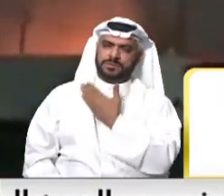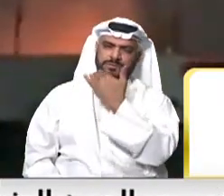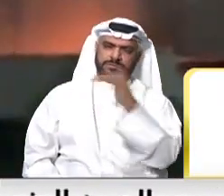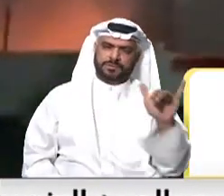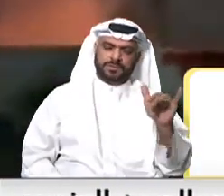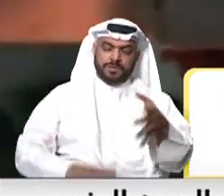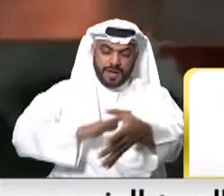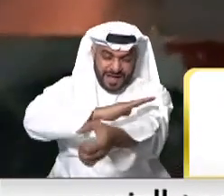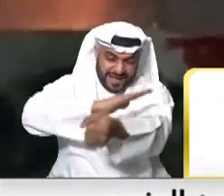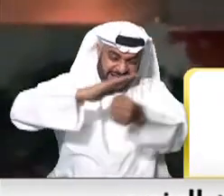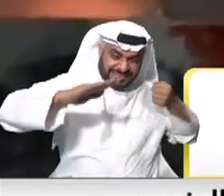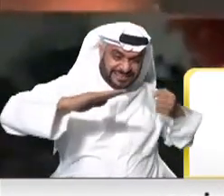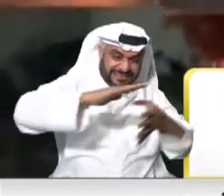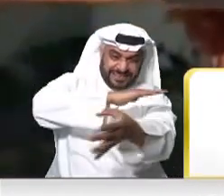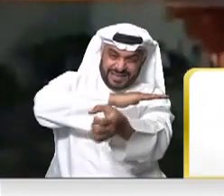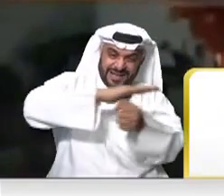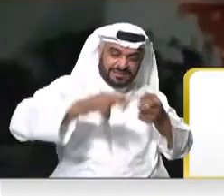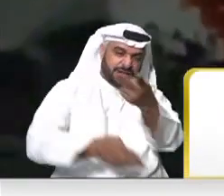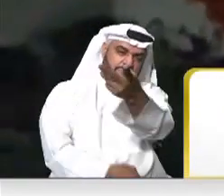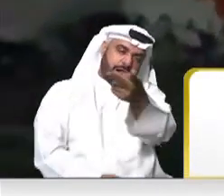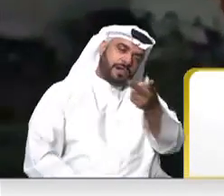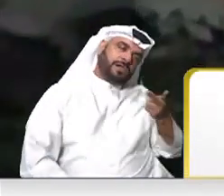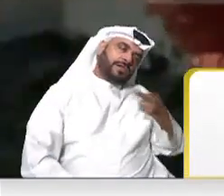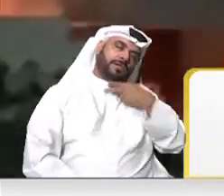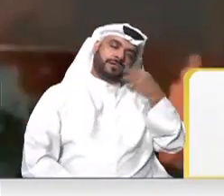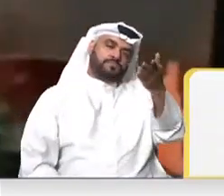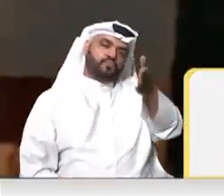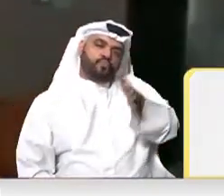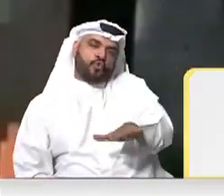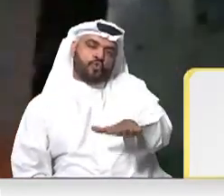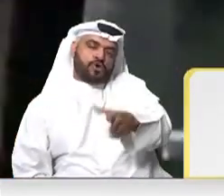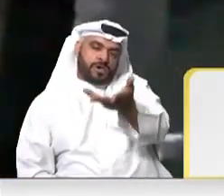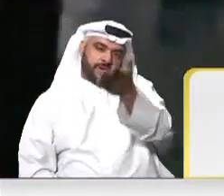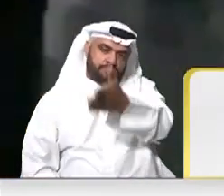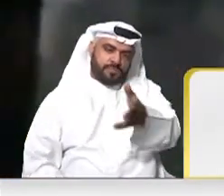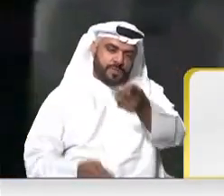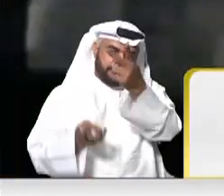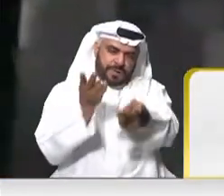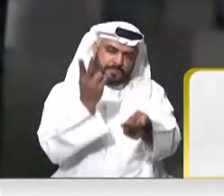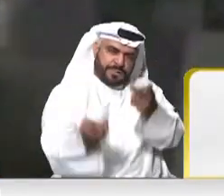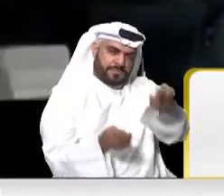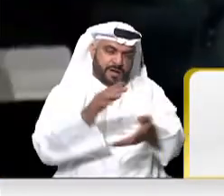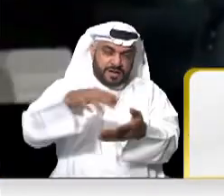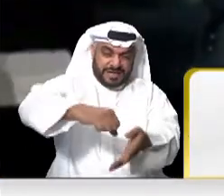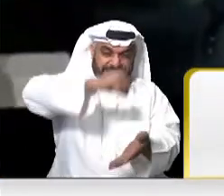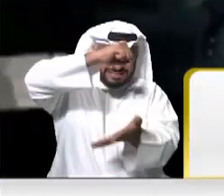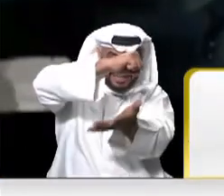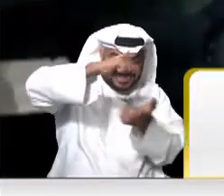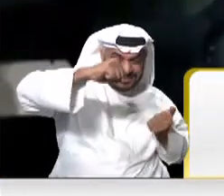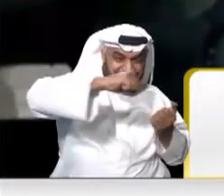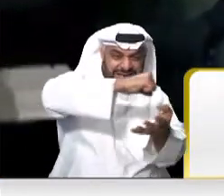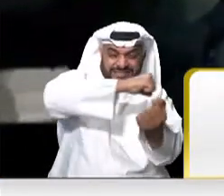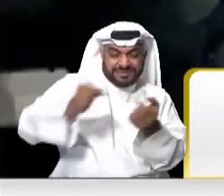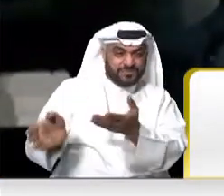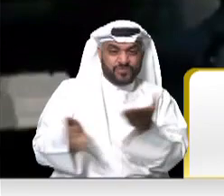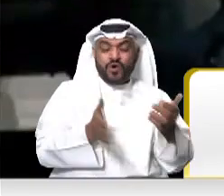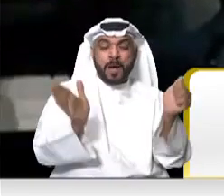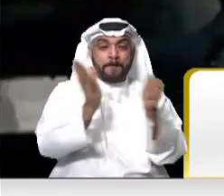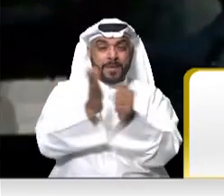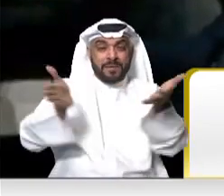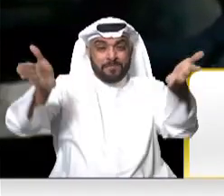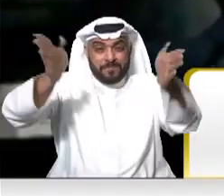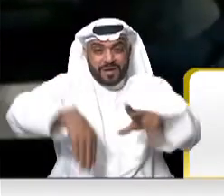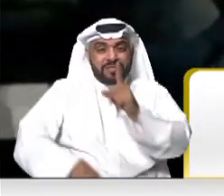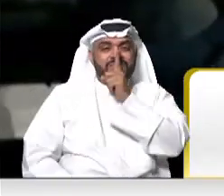عشرة شهداء في خان يونس. وكثفت قوات الاحتلال من غاراتها الجوية العنيفة مستهدفة منازل في رفح